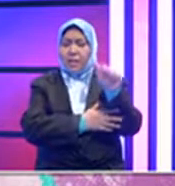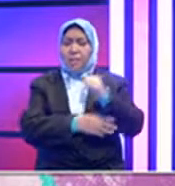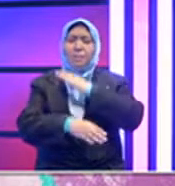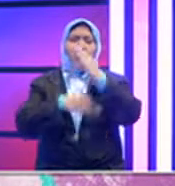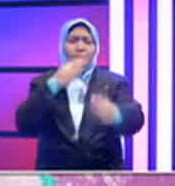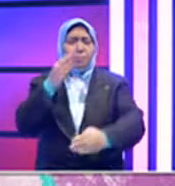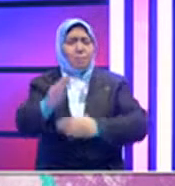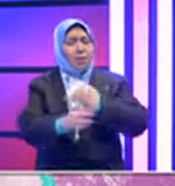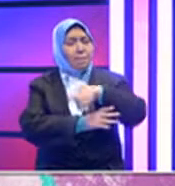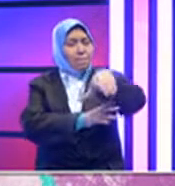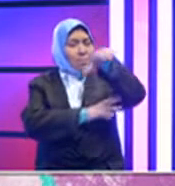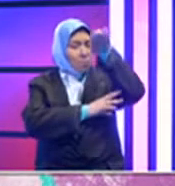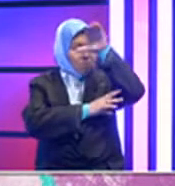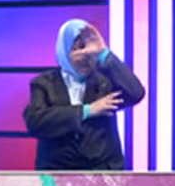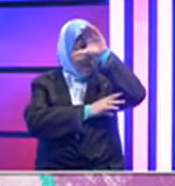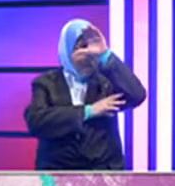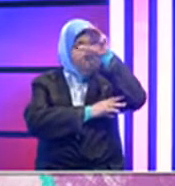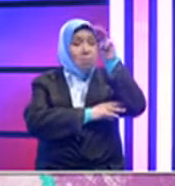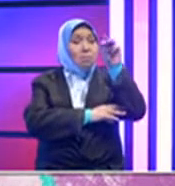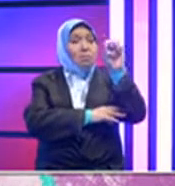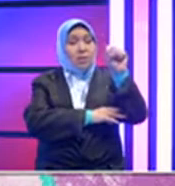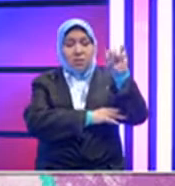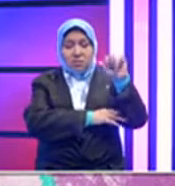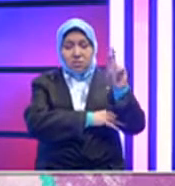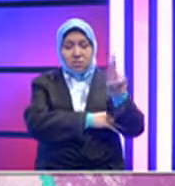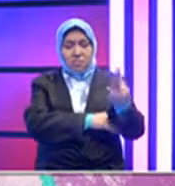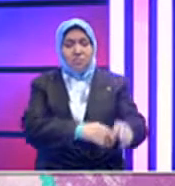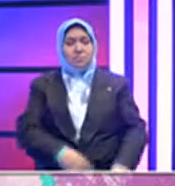Angel hashi Aa